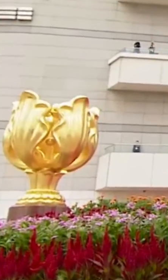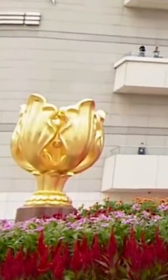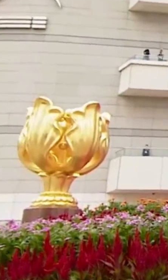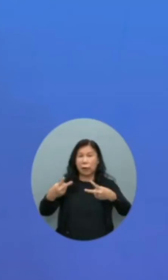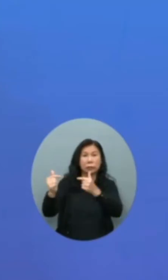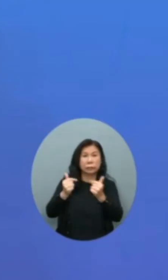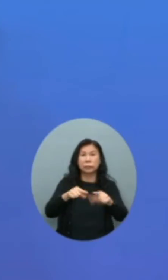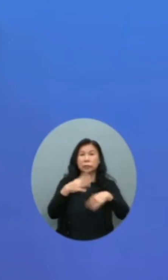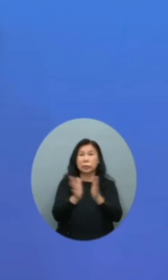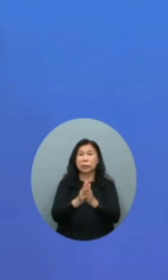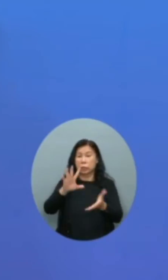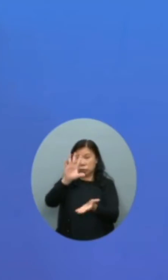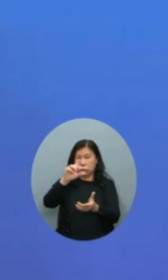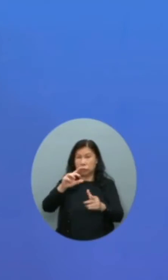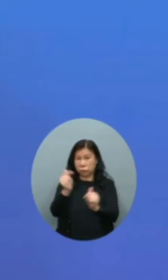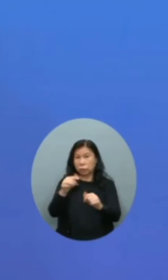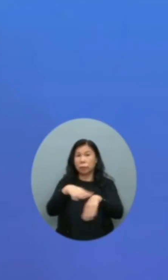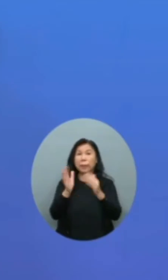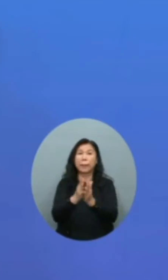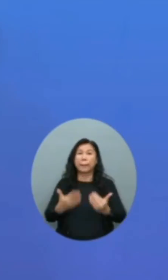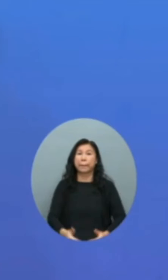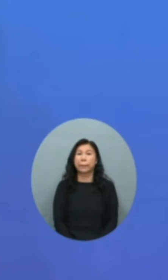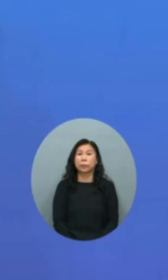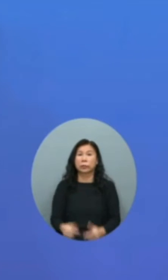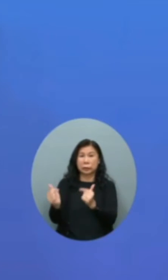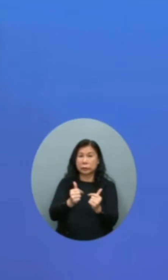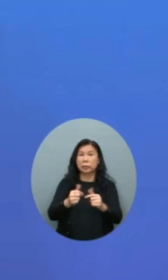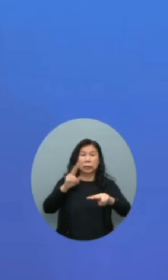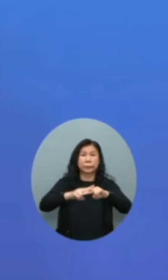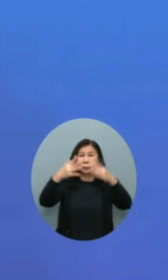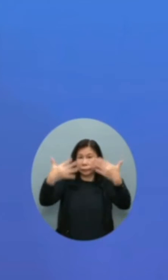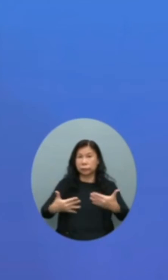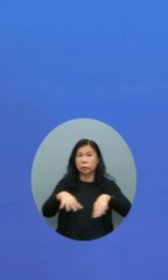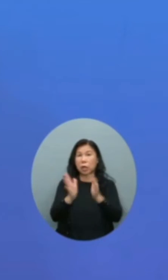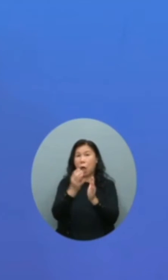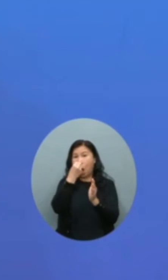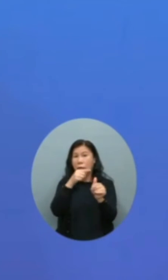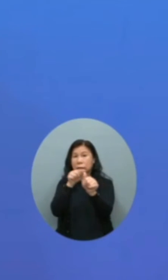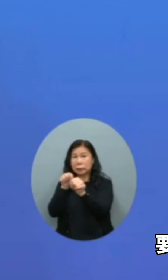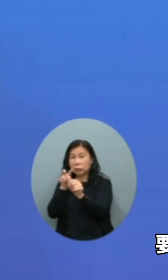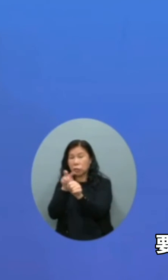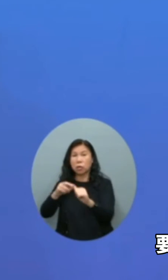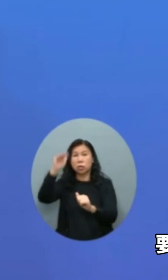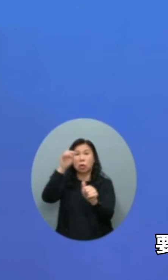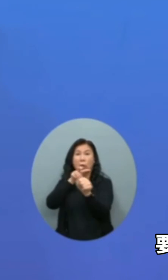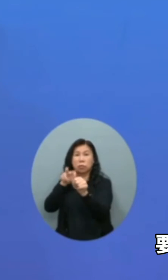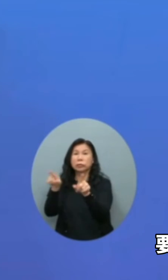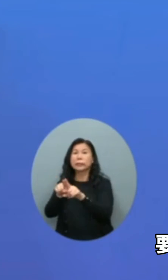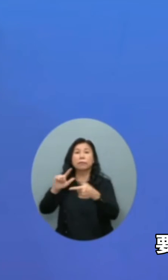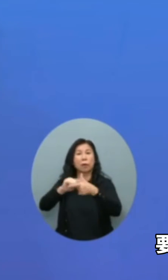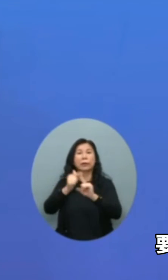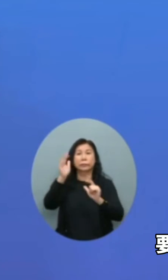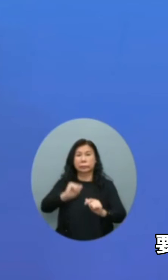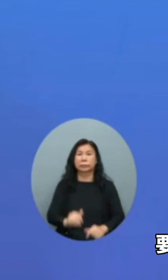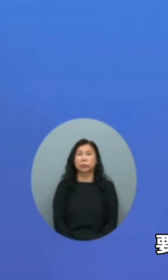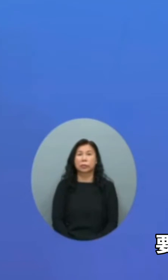全面准确贯彻一国两制、港人治港、高度自治的方针，要维护宪